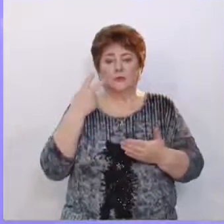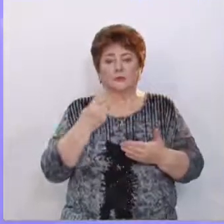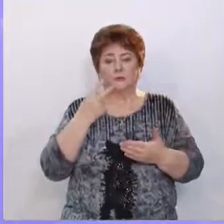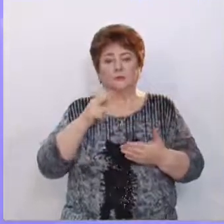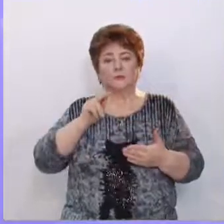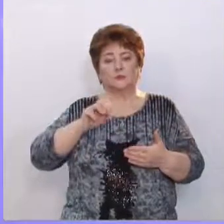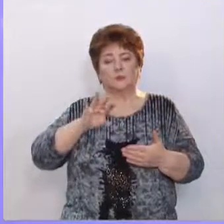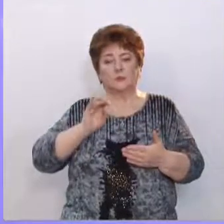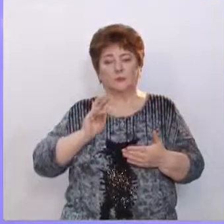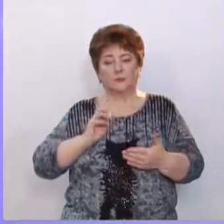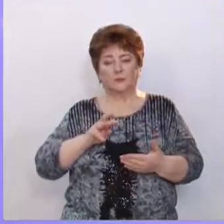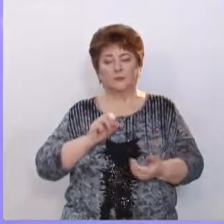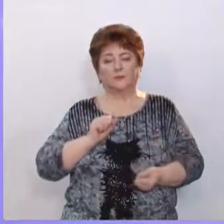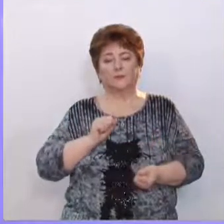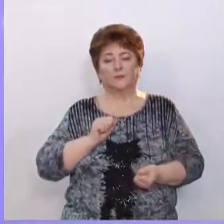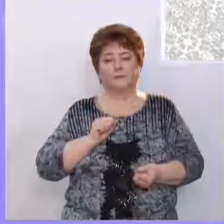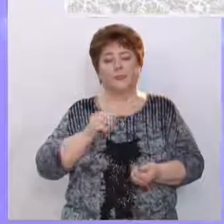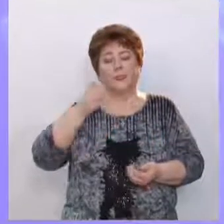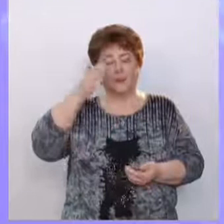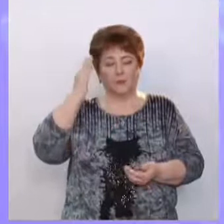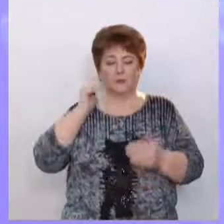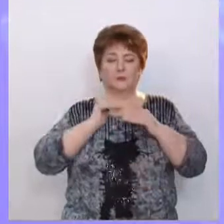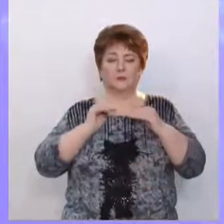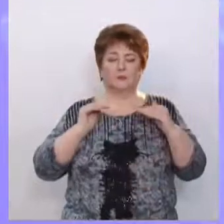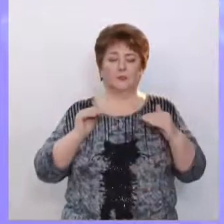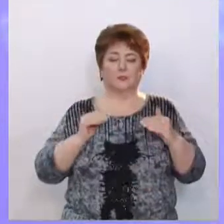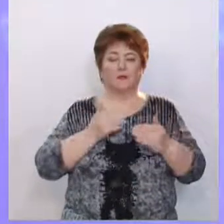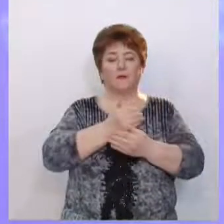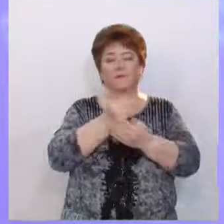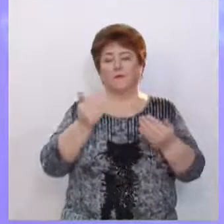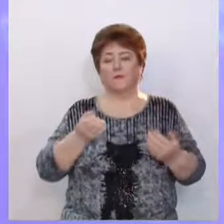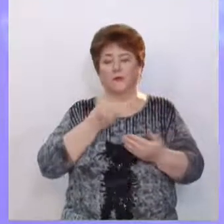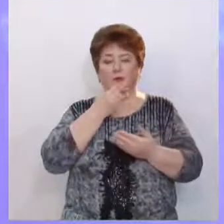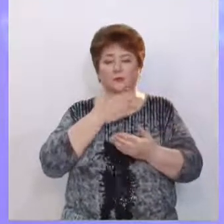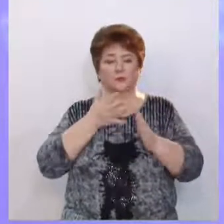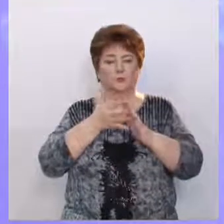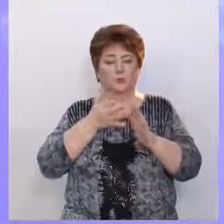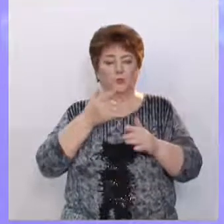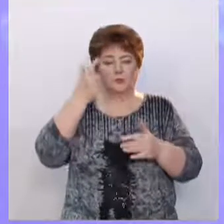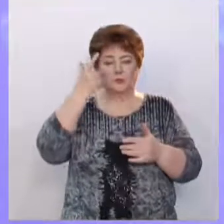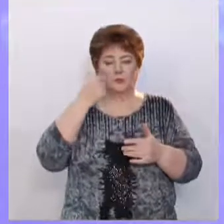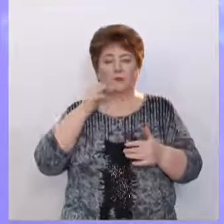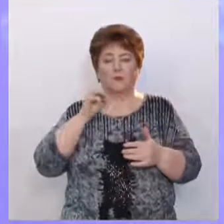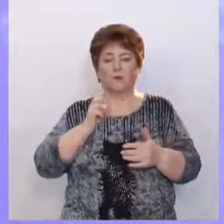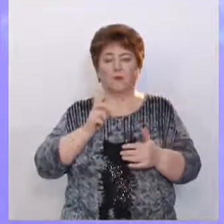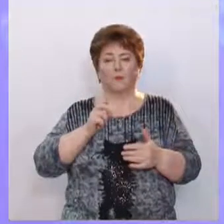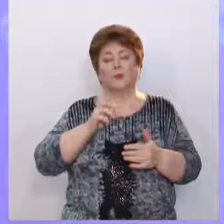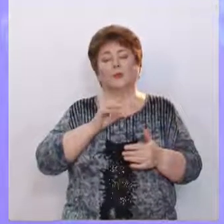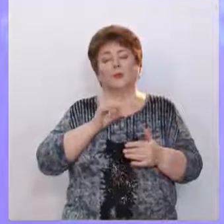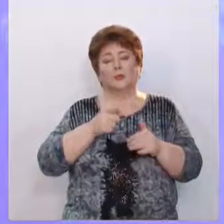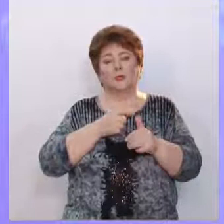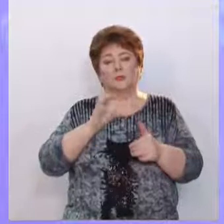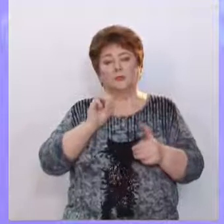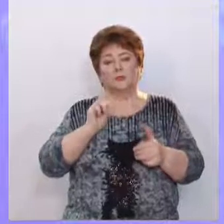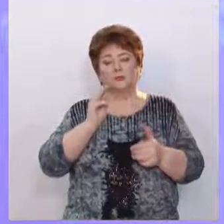второстепенным членом. Молодцы, ребята! Вы хорошо усвоили знания об имени